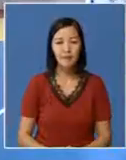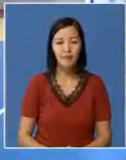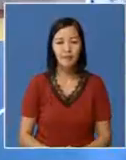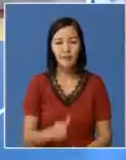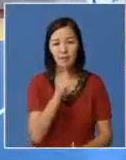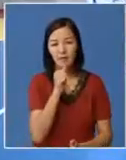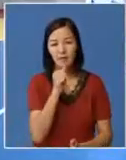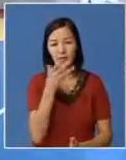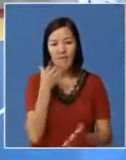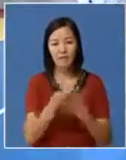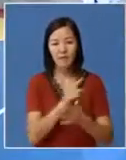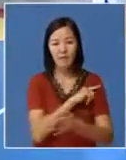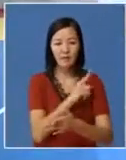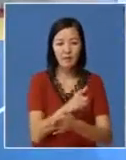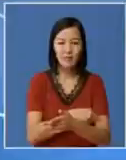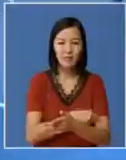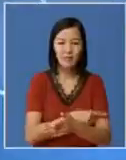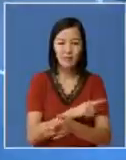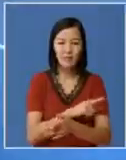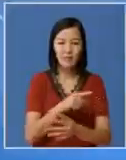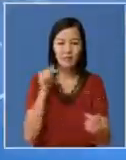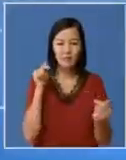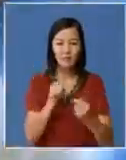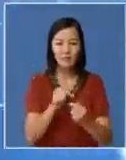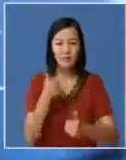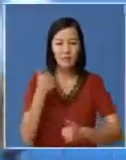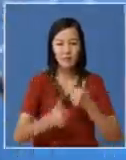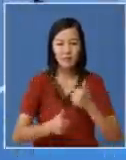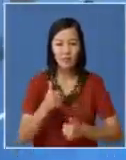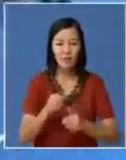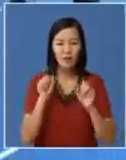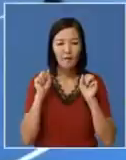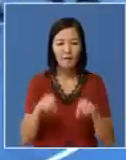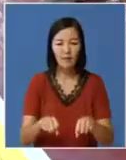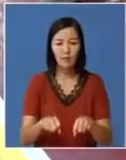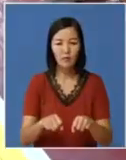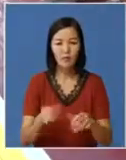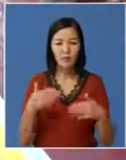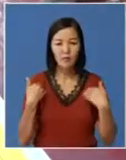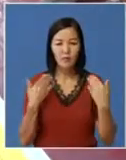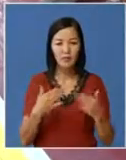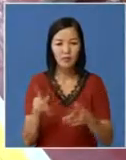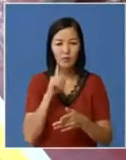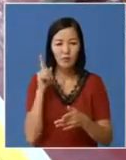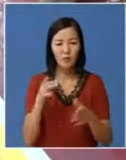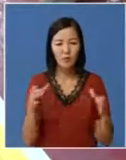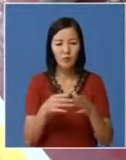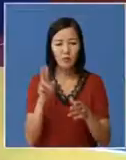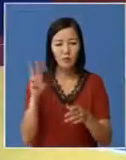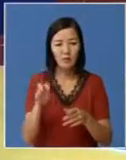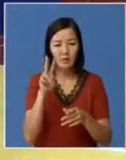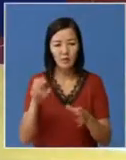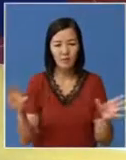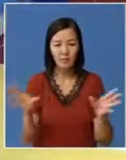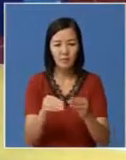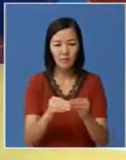свои силы с равными, а порой с более сильными соперниками, на этом турнире получили возможность и представители юношеской сборной Кыргызстана. Совместные